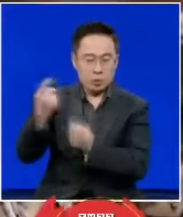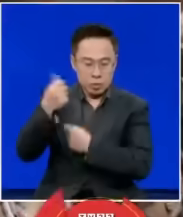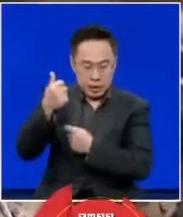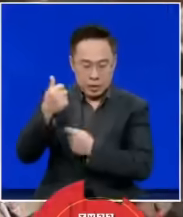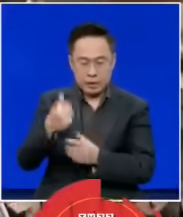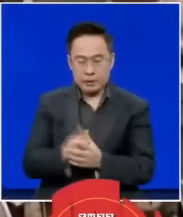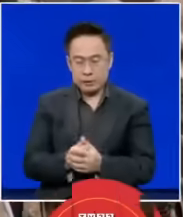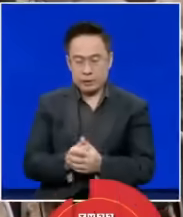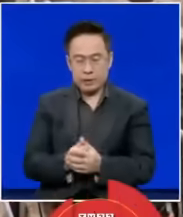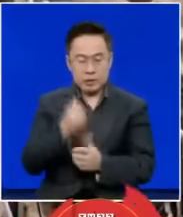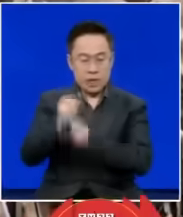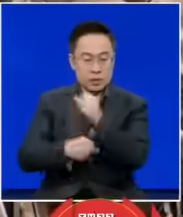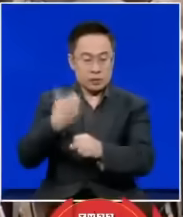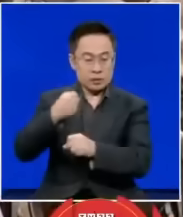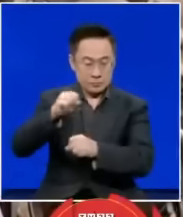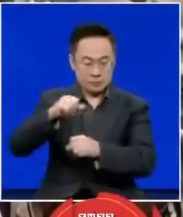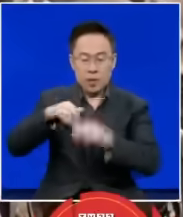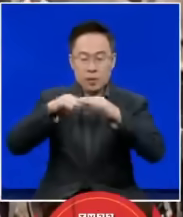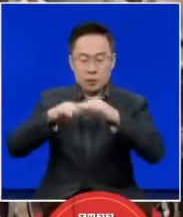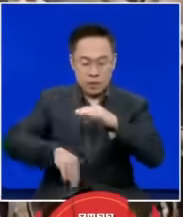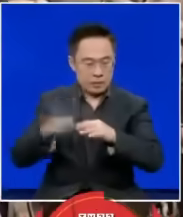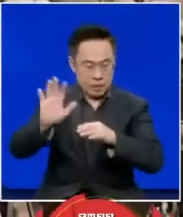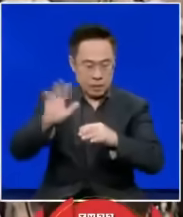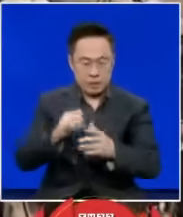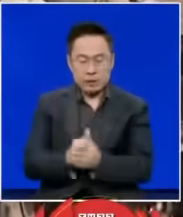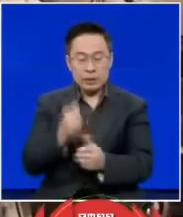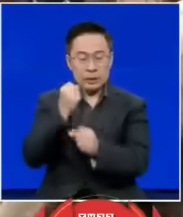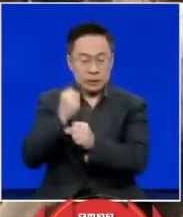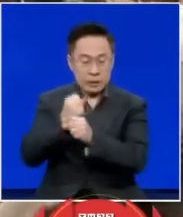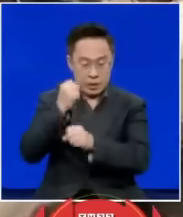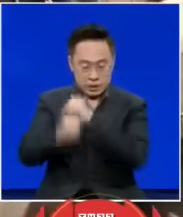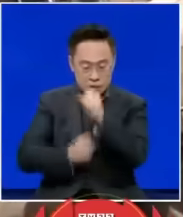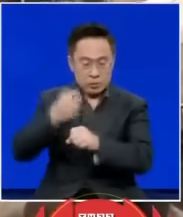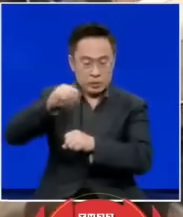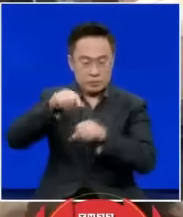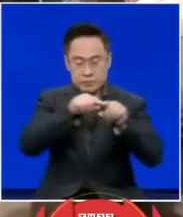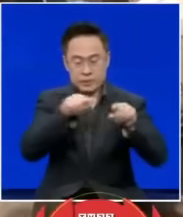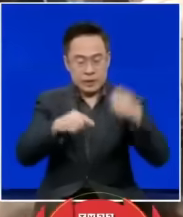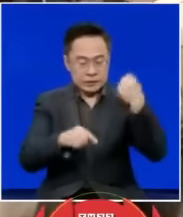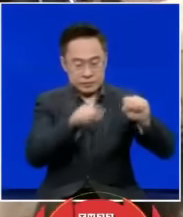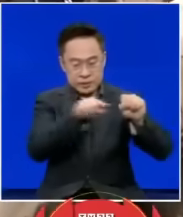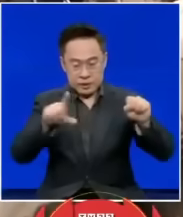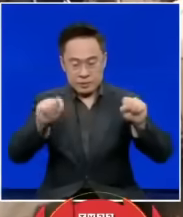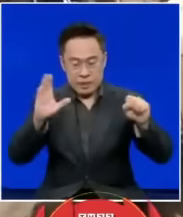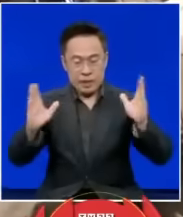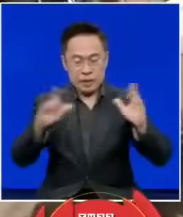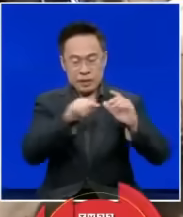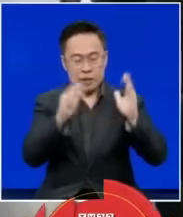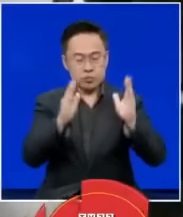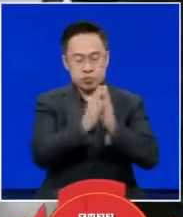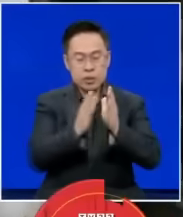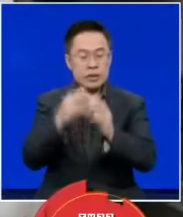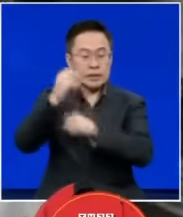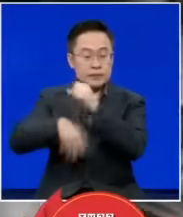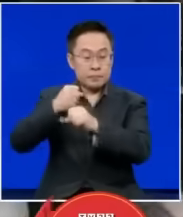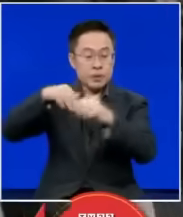ำนาญนะเพราะอายุยังไม่ถึง10ปีนะอายุราชการถ้าเกิดทำงานมาละ10ปีแต่ไม่ถึง25ปีอันนี้ได้บำเหน็จได้สะสมส